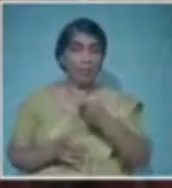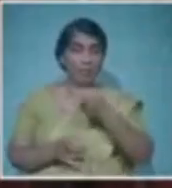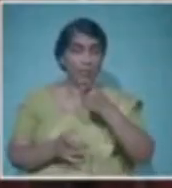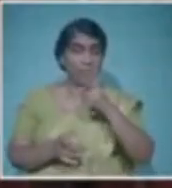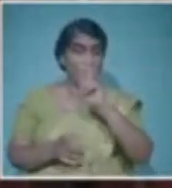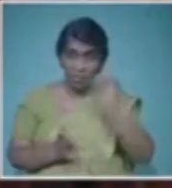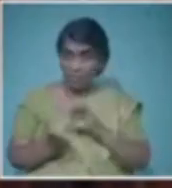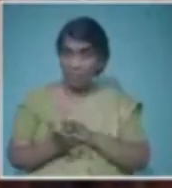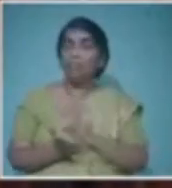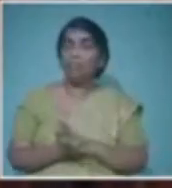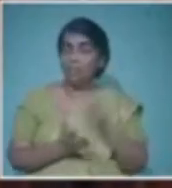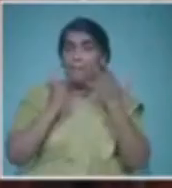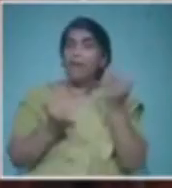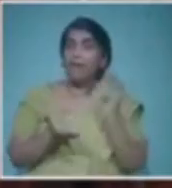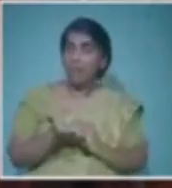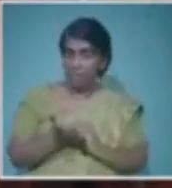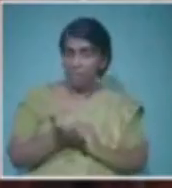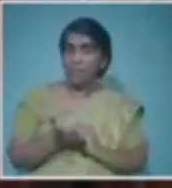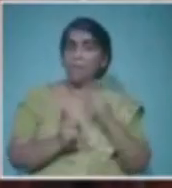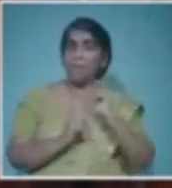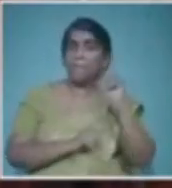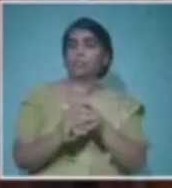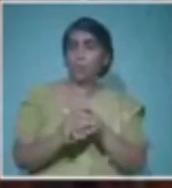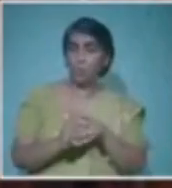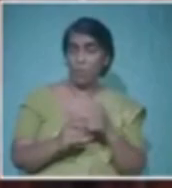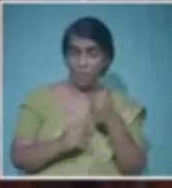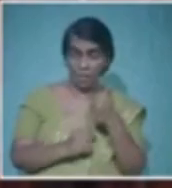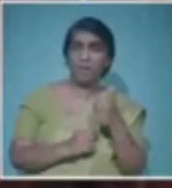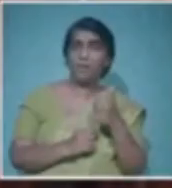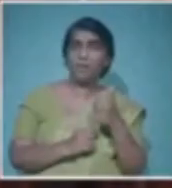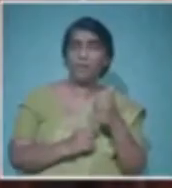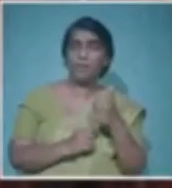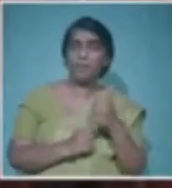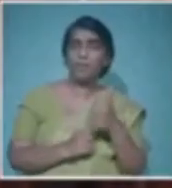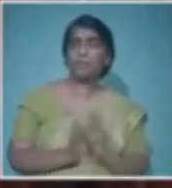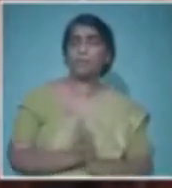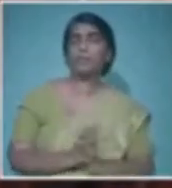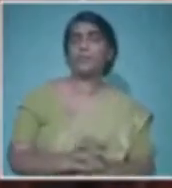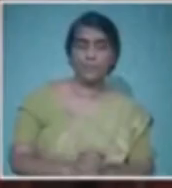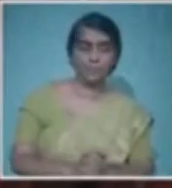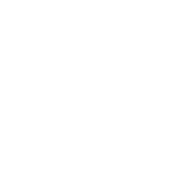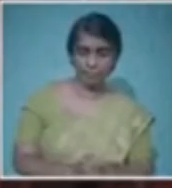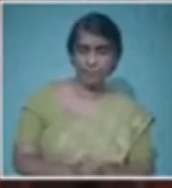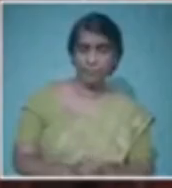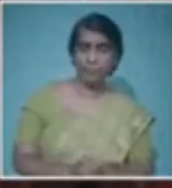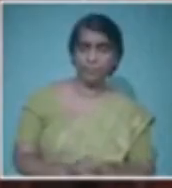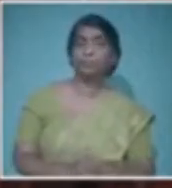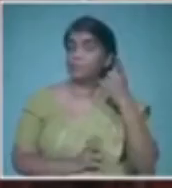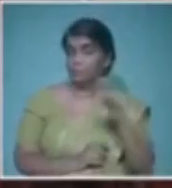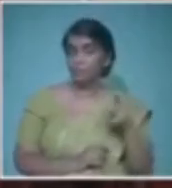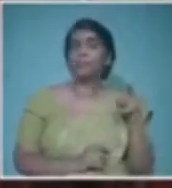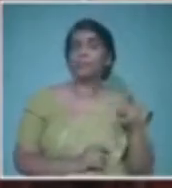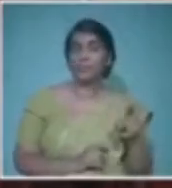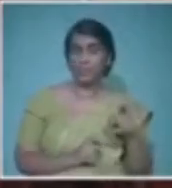அதே கோரிக்கையை மீண்டும் இந்த 22வது திருத்த சட்டத்தில் உள்வாங்க வேண்டும் என்ற கோரிக்கைக்கு அமைவாகத்தான் ஒரு சில பாராளுமன்ற